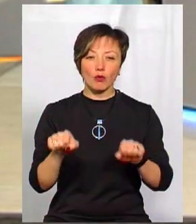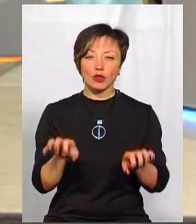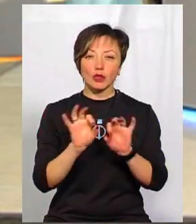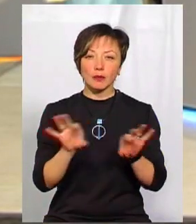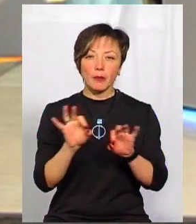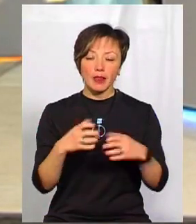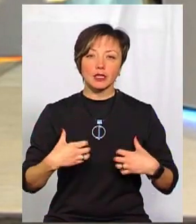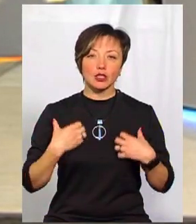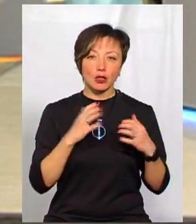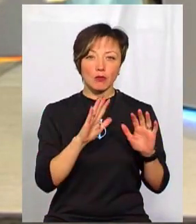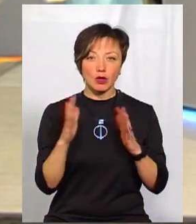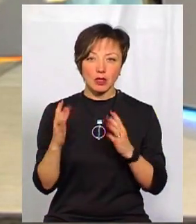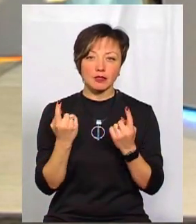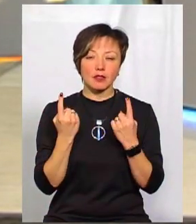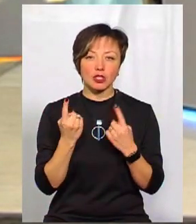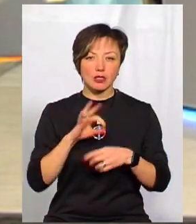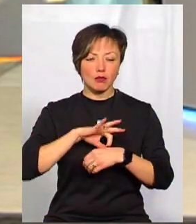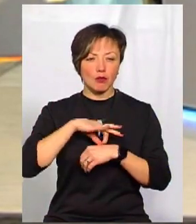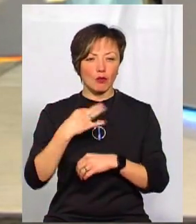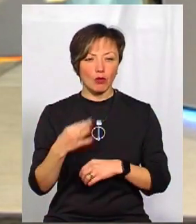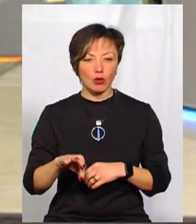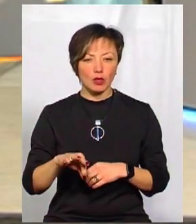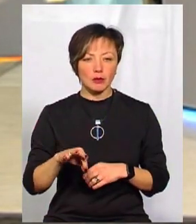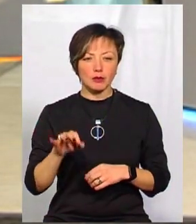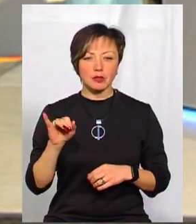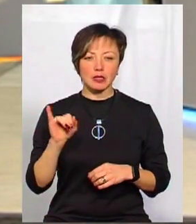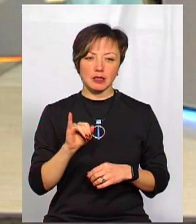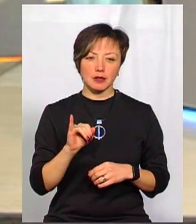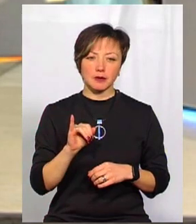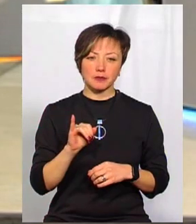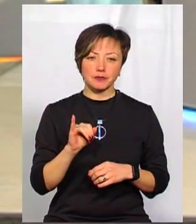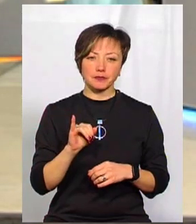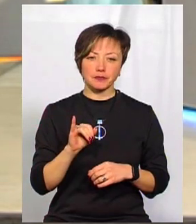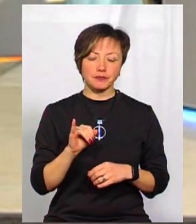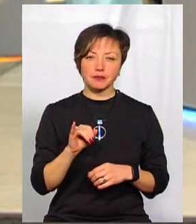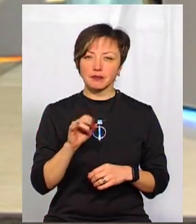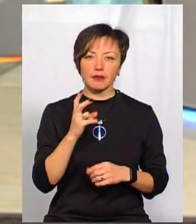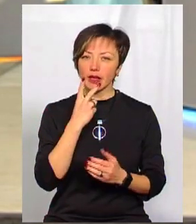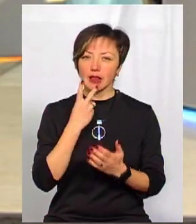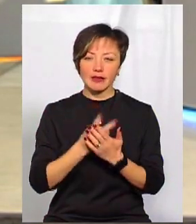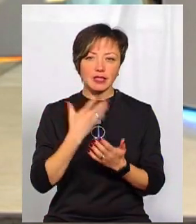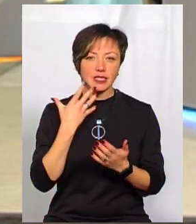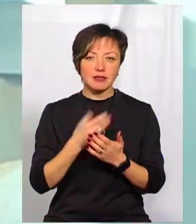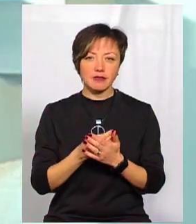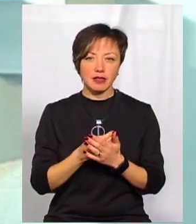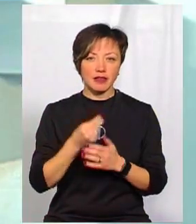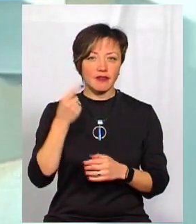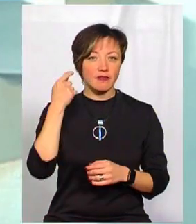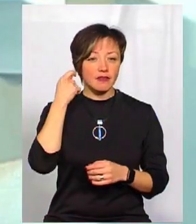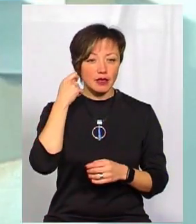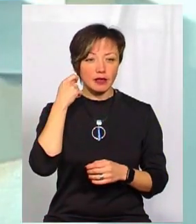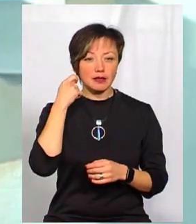про ті страшні події, але з величезним болем. І не дивлячись на свій вік,